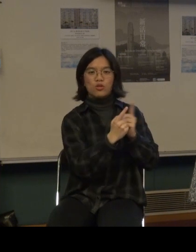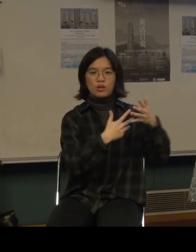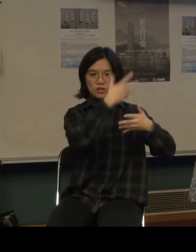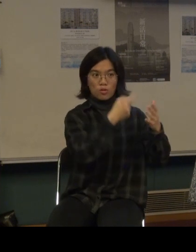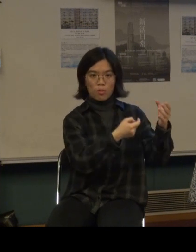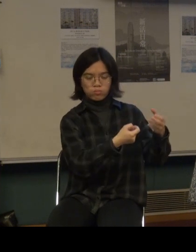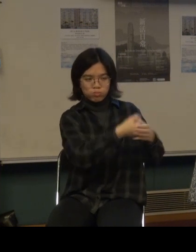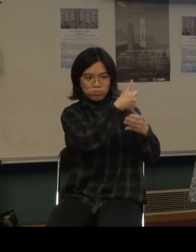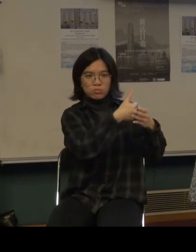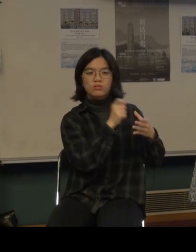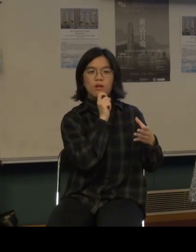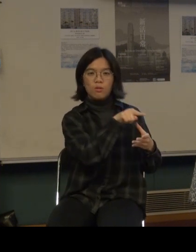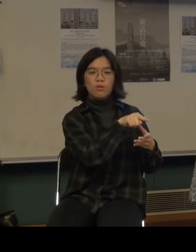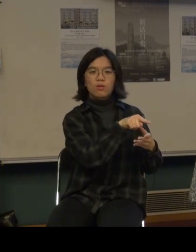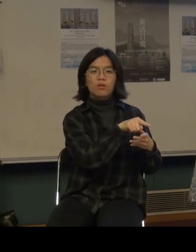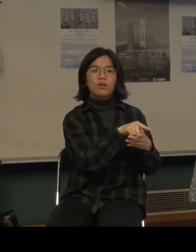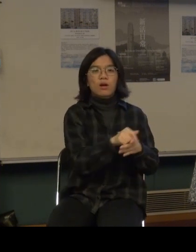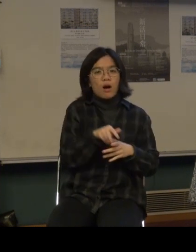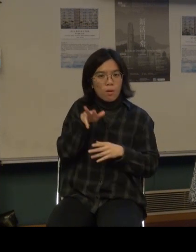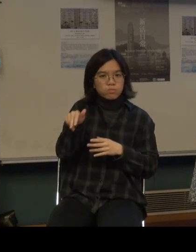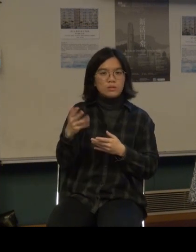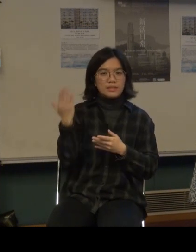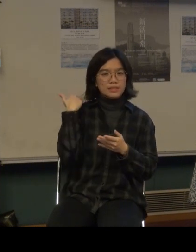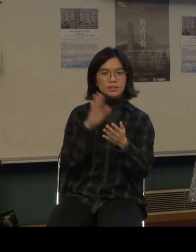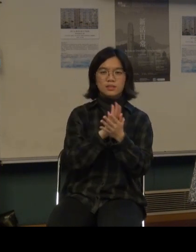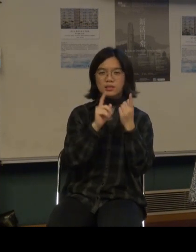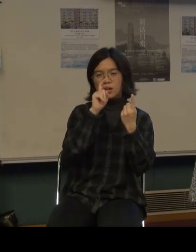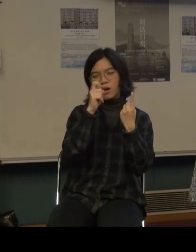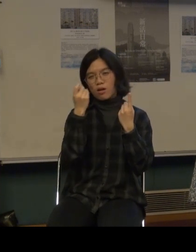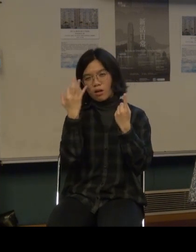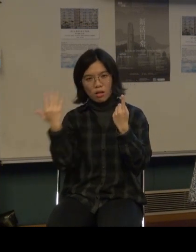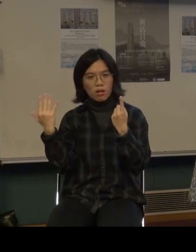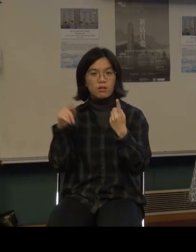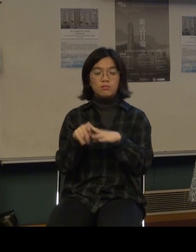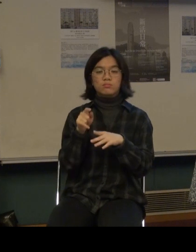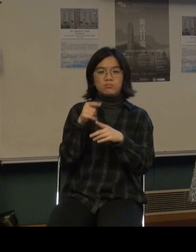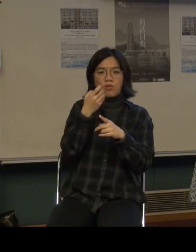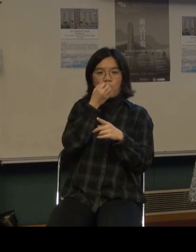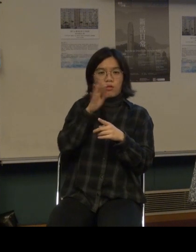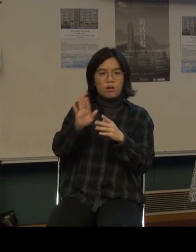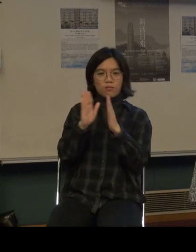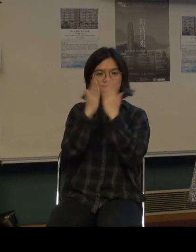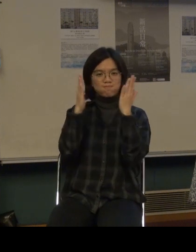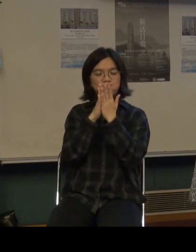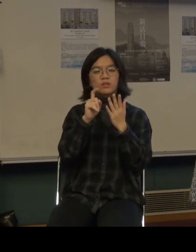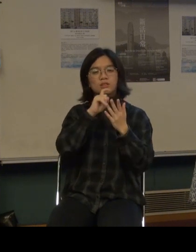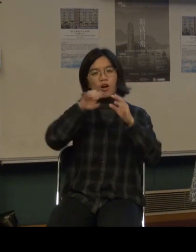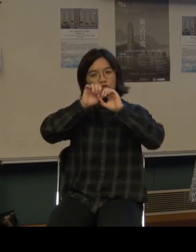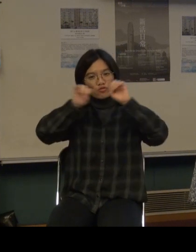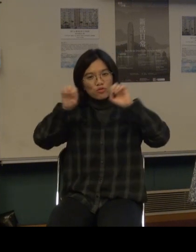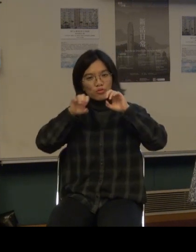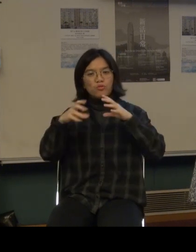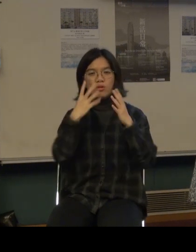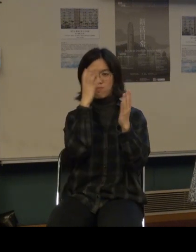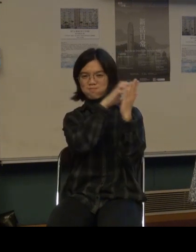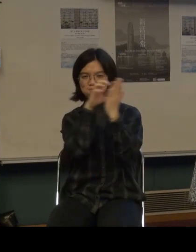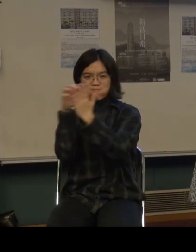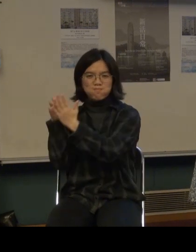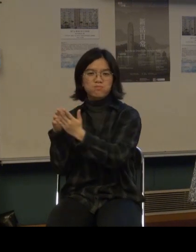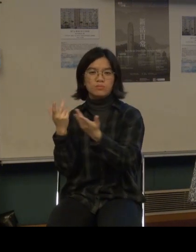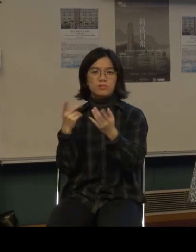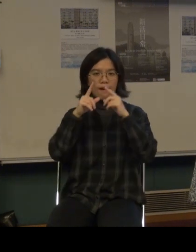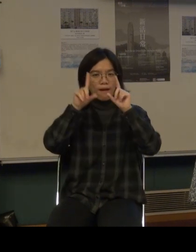香港都有一啲嘅間唔中都有一啲嘅呢啲咁樣嘅報導咧，去講咧即係話外國係點樣去出現呢啲嘅現代建